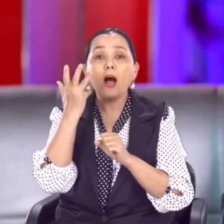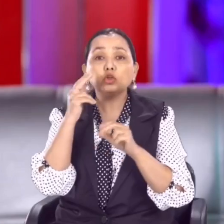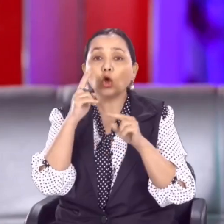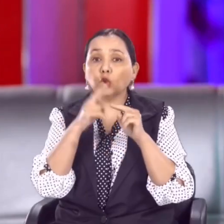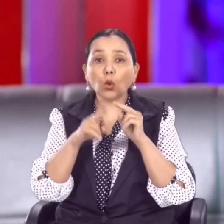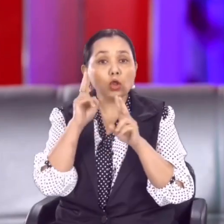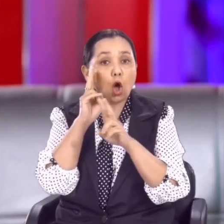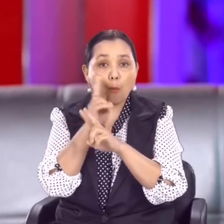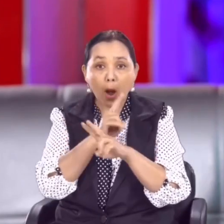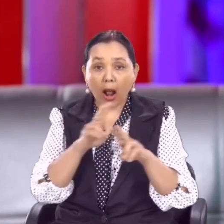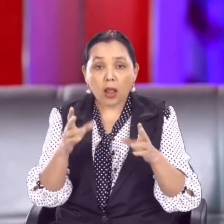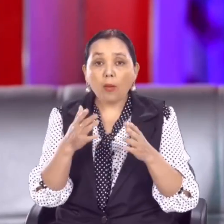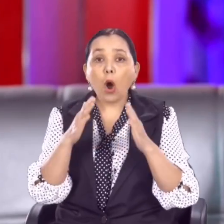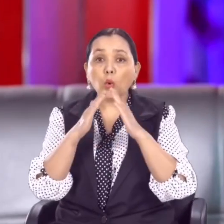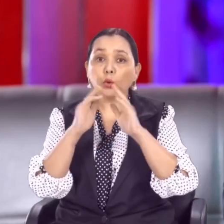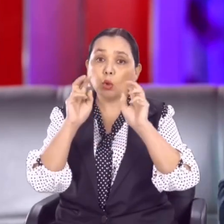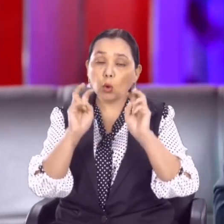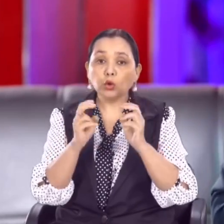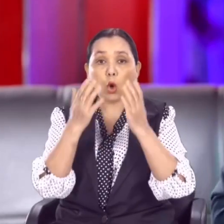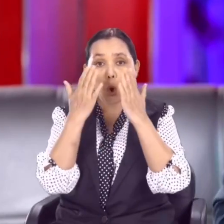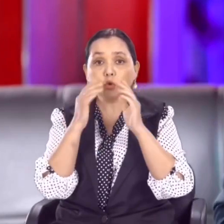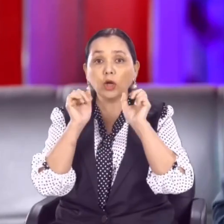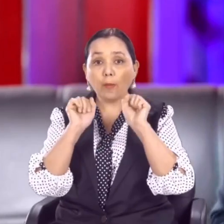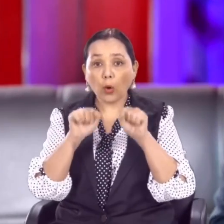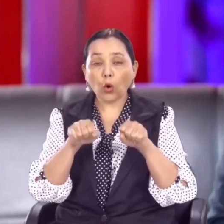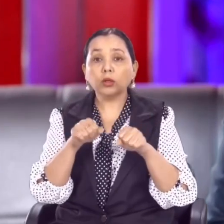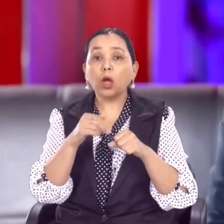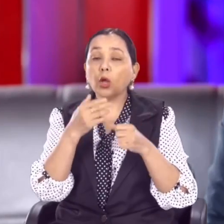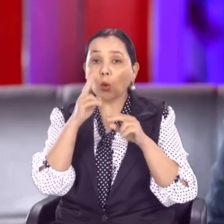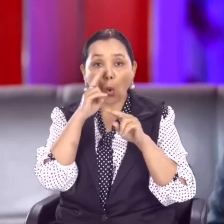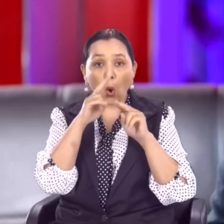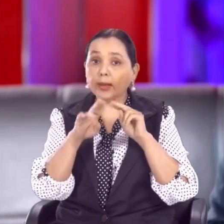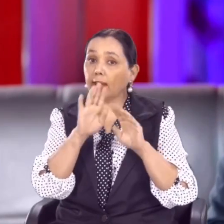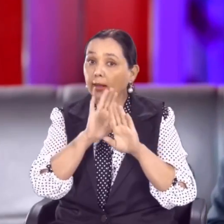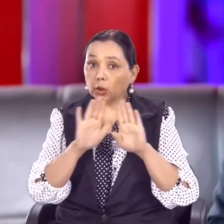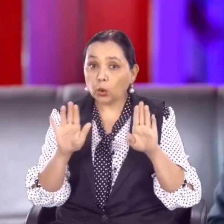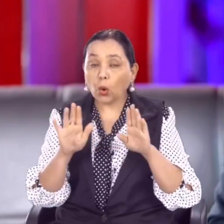Ta'tilning qachon tugashi noma'lum, lekin uyda o'tirib o'qish imkoniyati yo'qolgani yo'q.